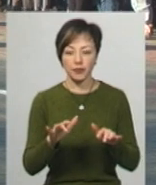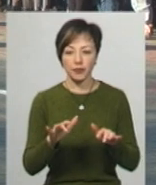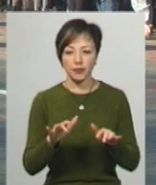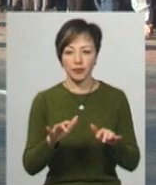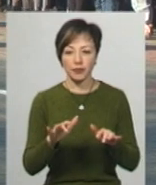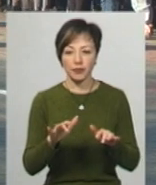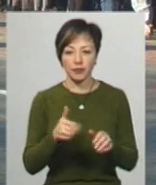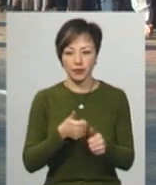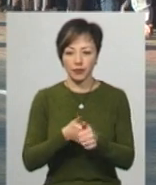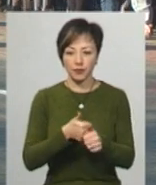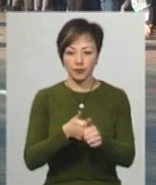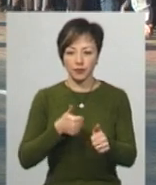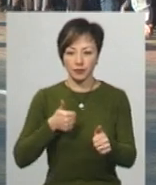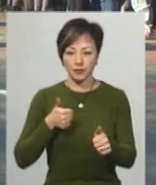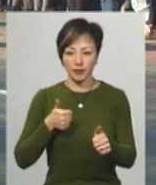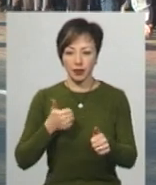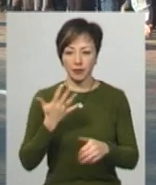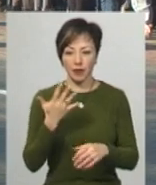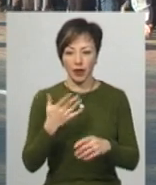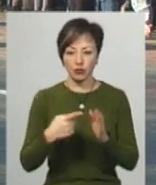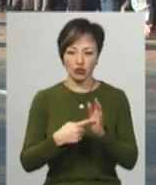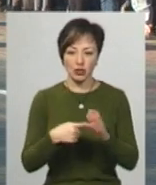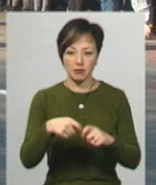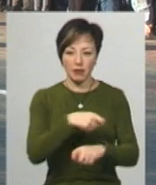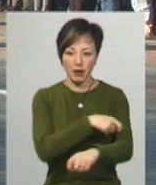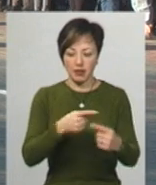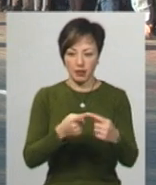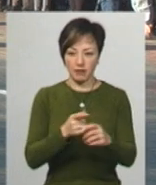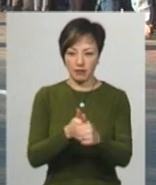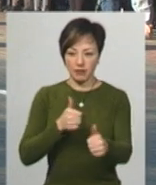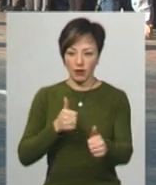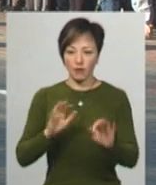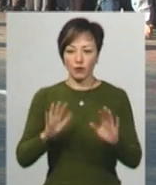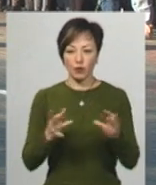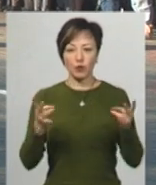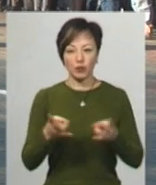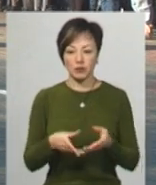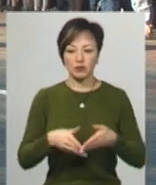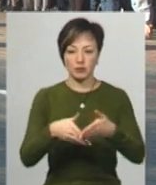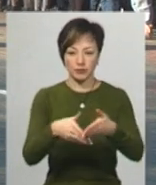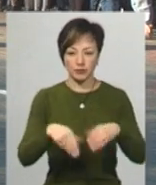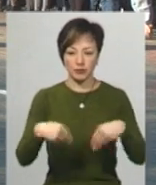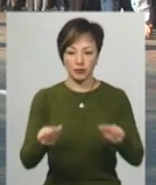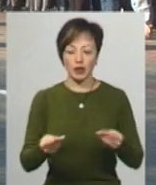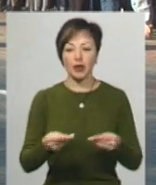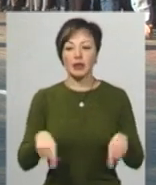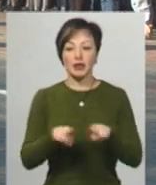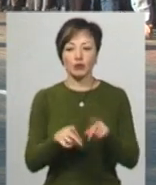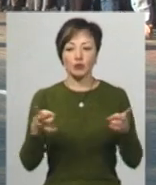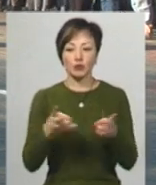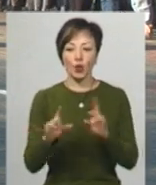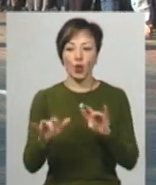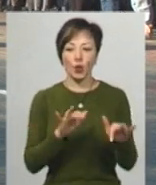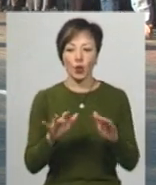один позаду одного на відстані 5-6 метрів для того, щоб у разі необхідності надати допомогу. Також необхідно рухатися